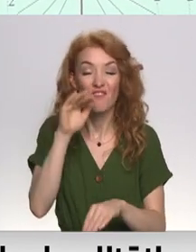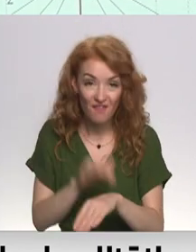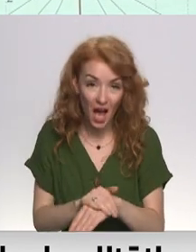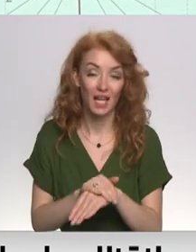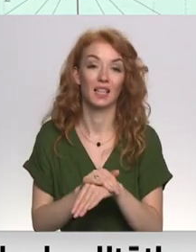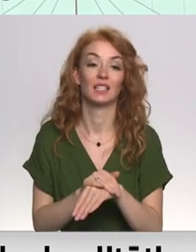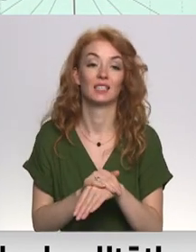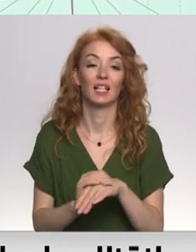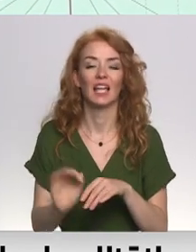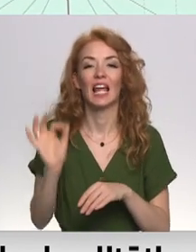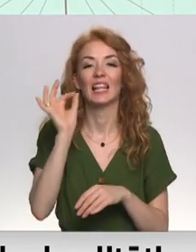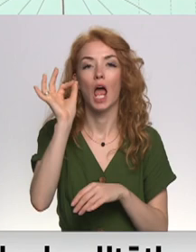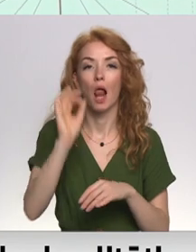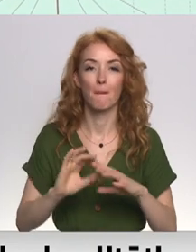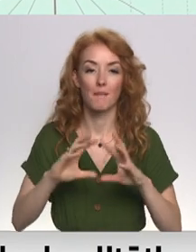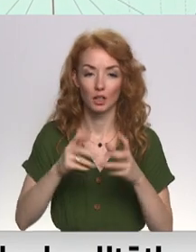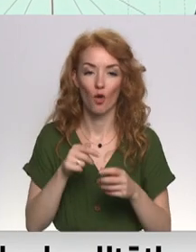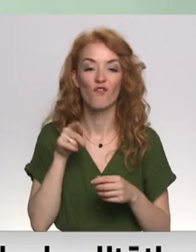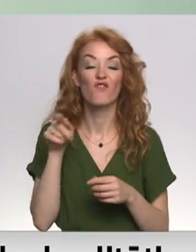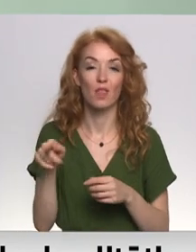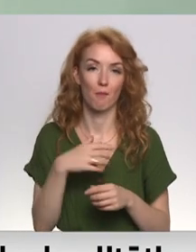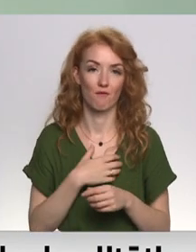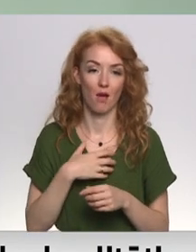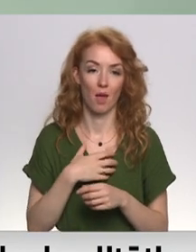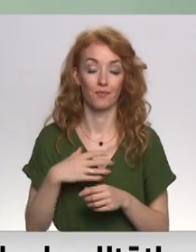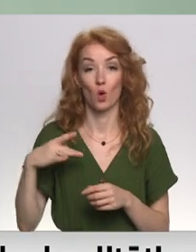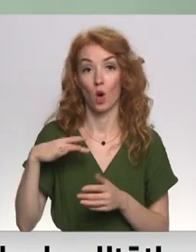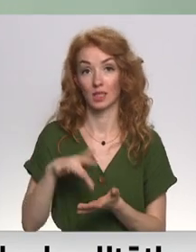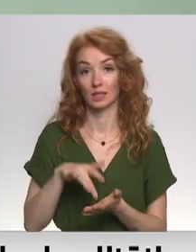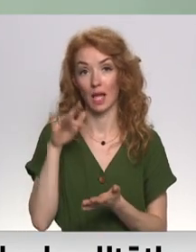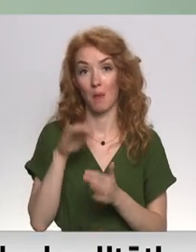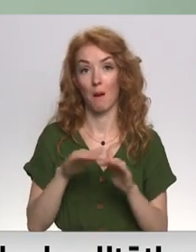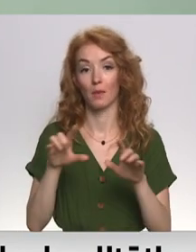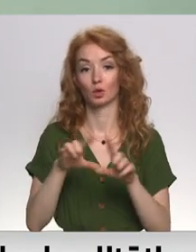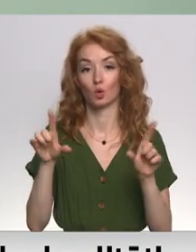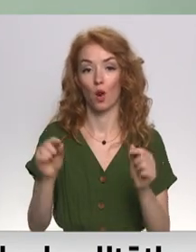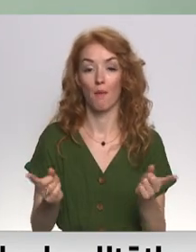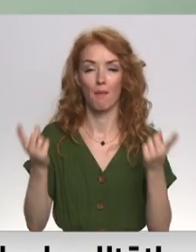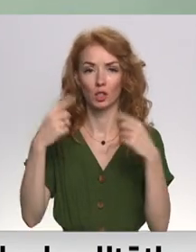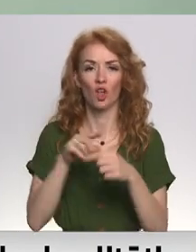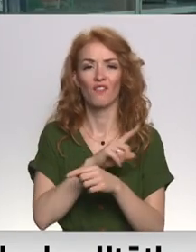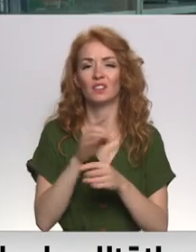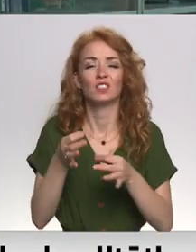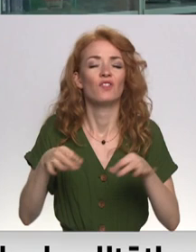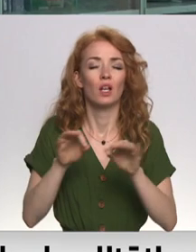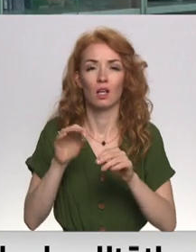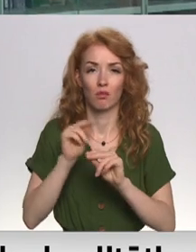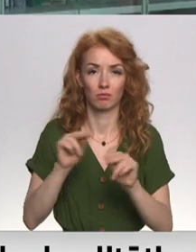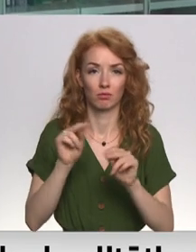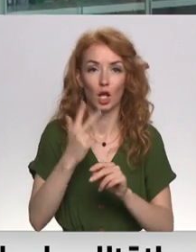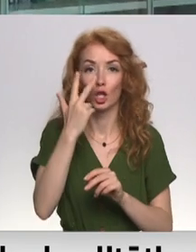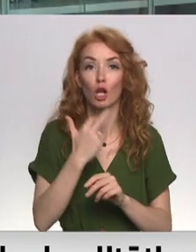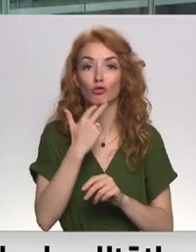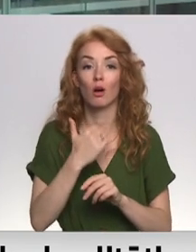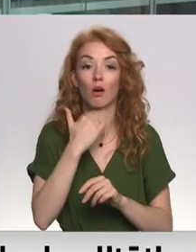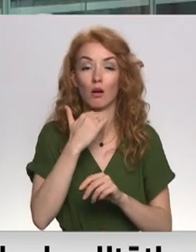īstenībā, ideālā pasaulē viņam vajag. Ogres centra pamatskolā pašlaik akūtākā vakance ir trešās klases